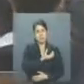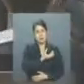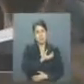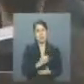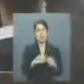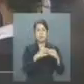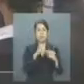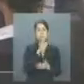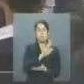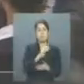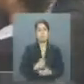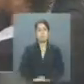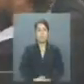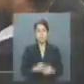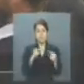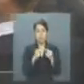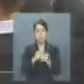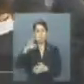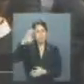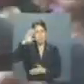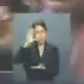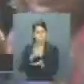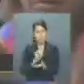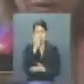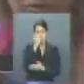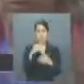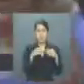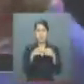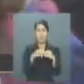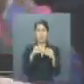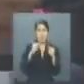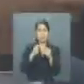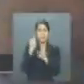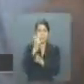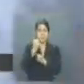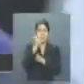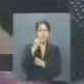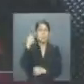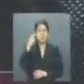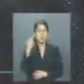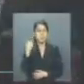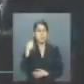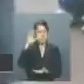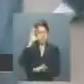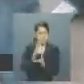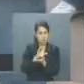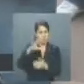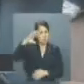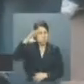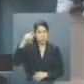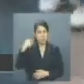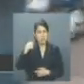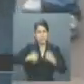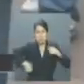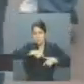ความรุนแรงกับผู้ประท้วงหญิงซึ่งภาพที่ผู้ประท้วงหญิงถูกทหารรุมทำร้ายร่างกายและฉีกเสื้อผ้าจนเผยเห็นเสื้อชั้นในและหน้า